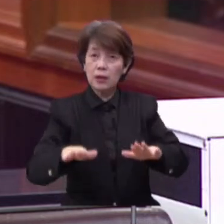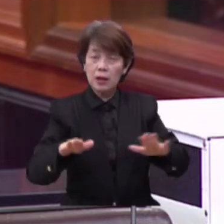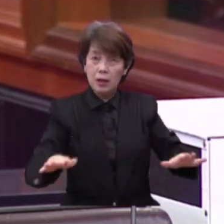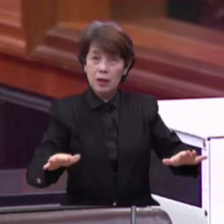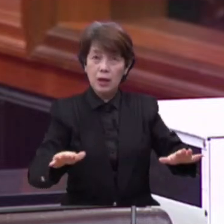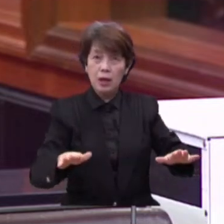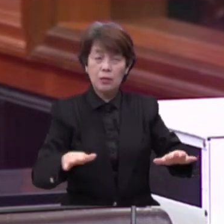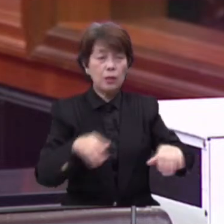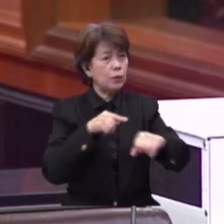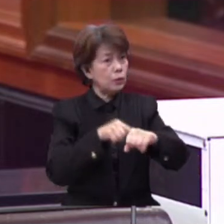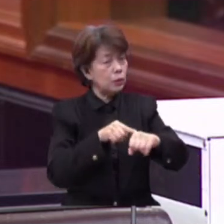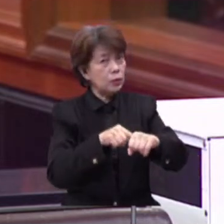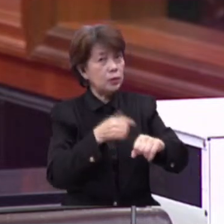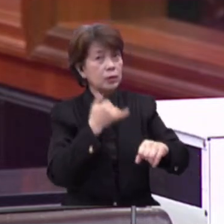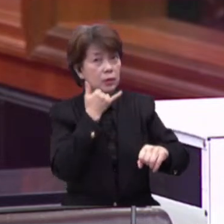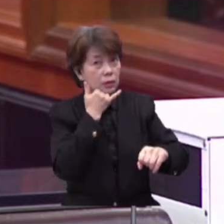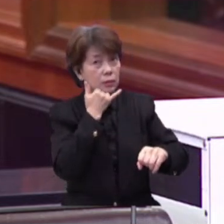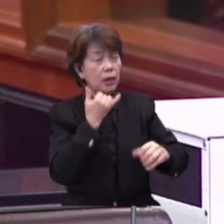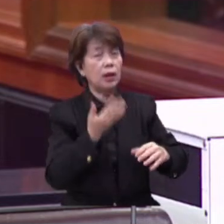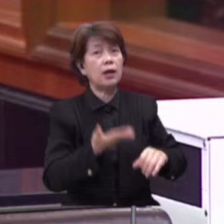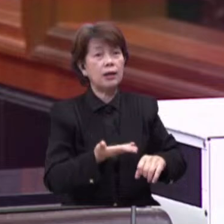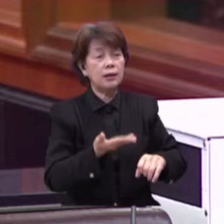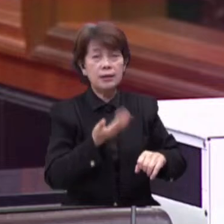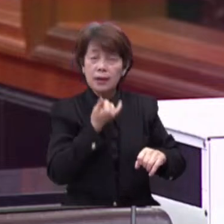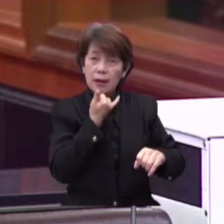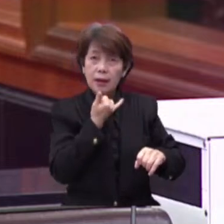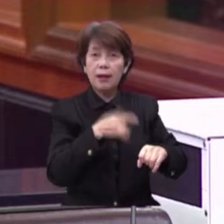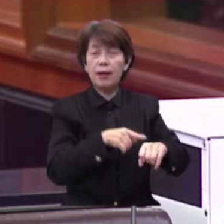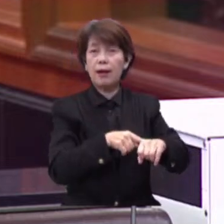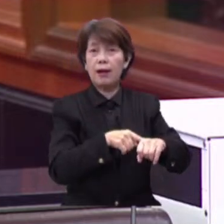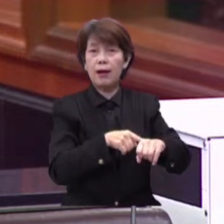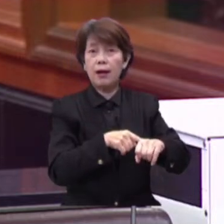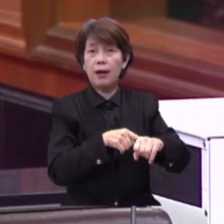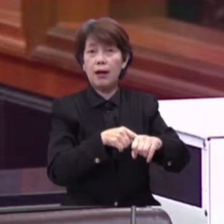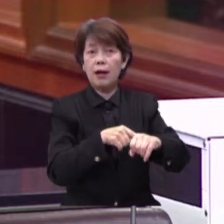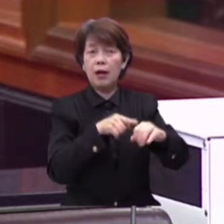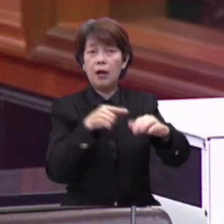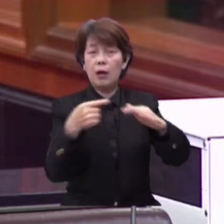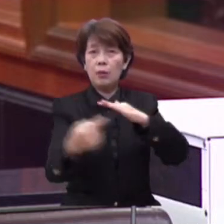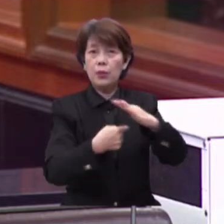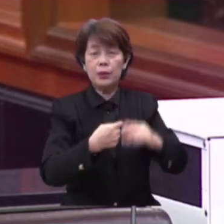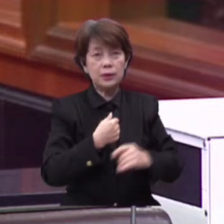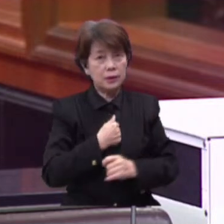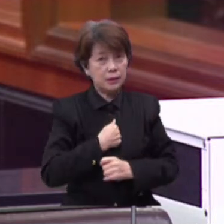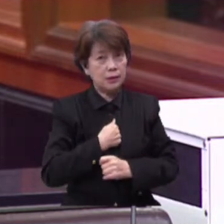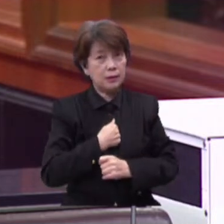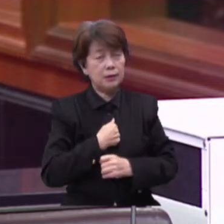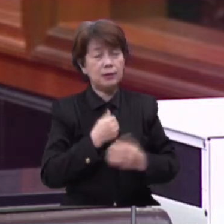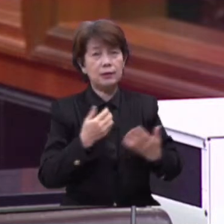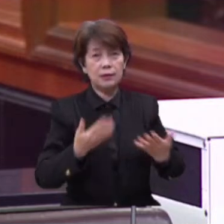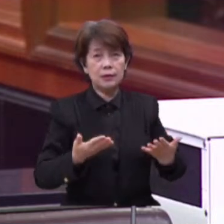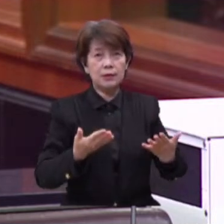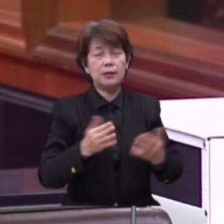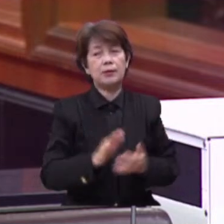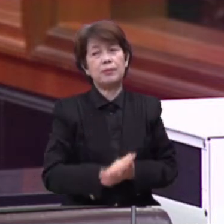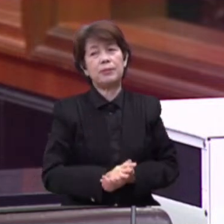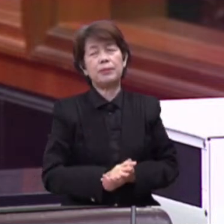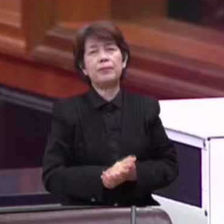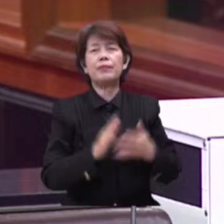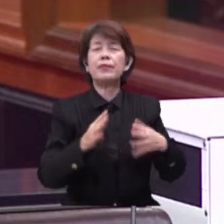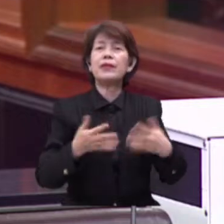tidak sepatutnya disabitkan bersalah jadi persoalan saya kepada kerajaan adalah Bagaimanakah